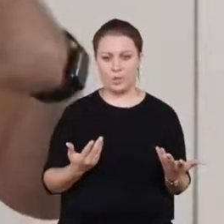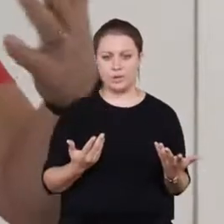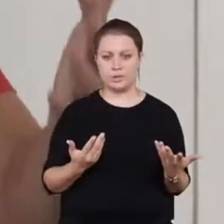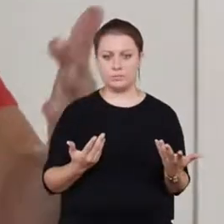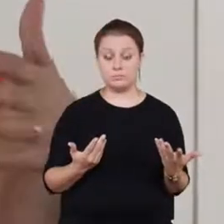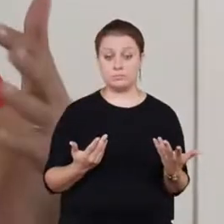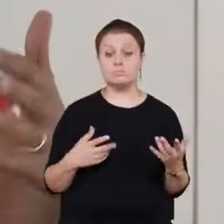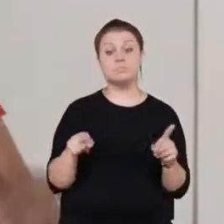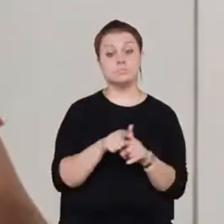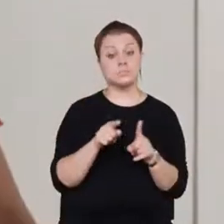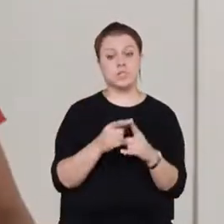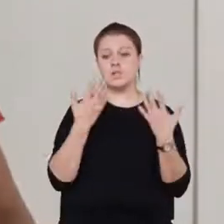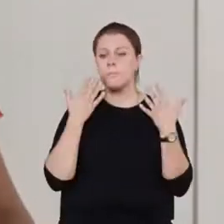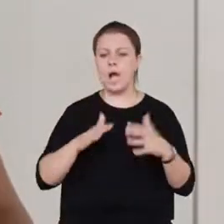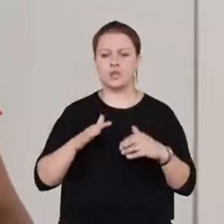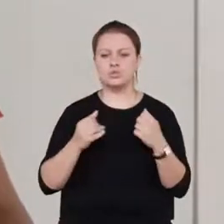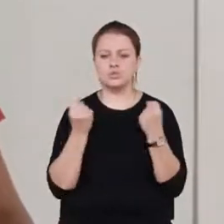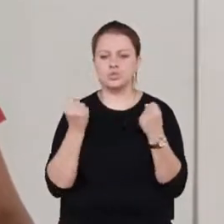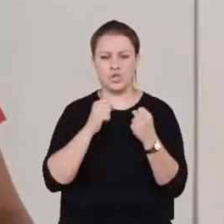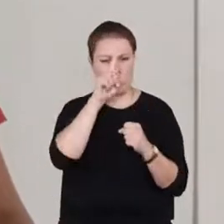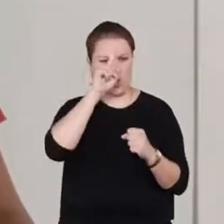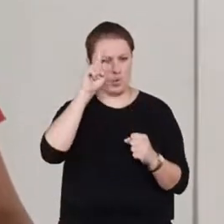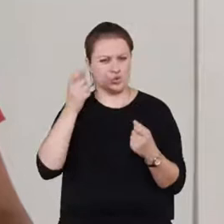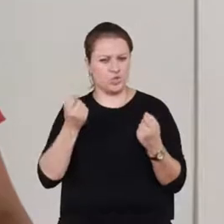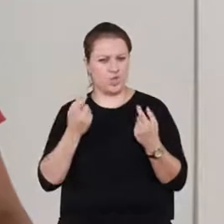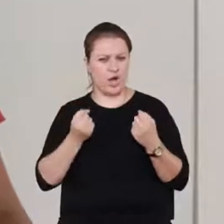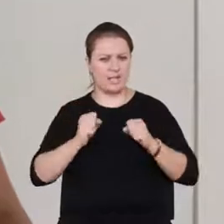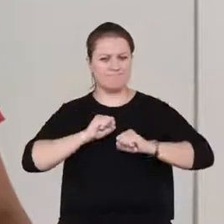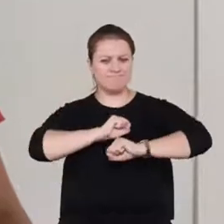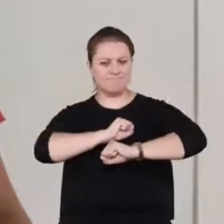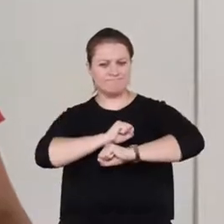I oczywiście jest bardzo silny opór też